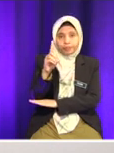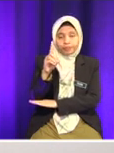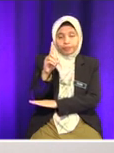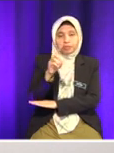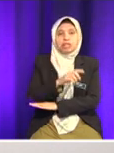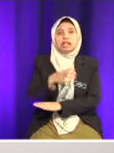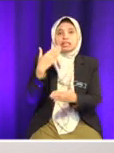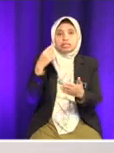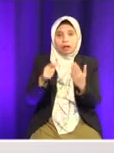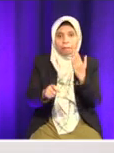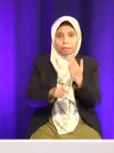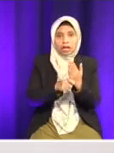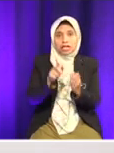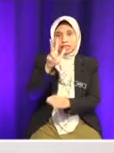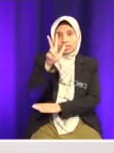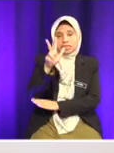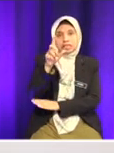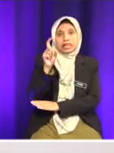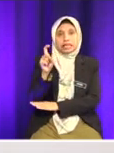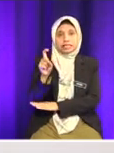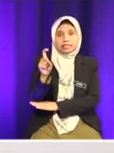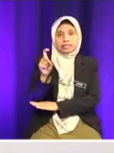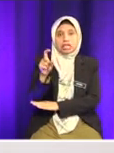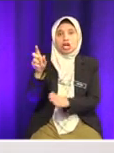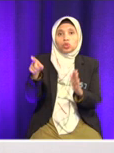tambah 3 x